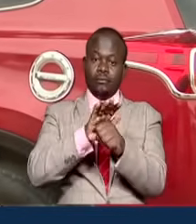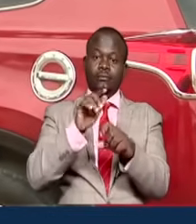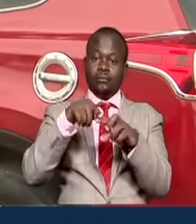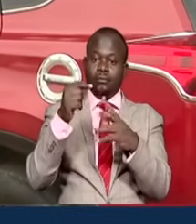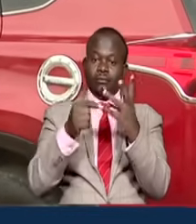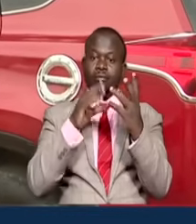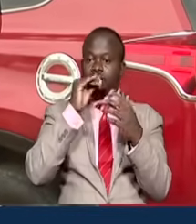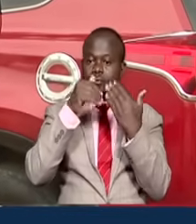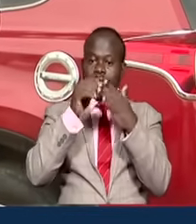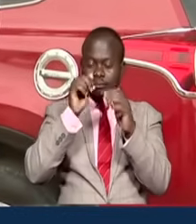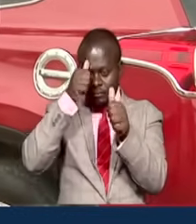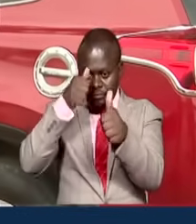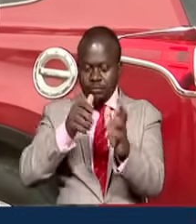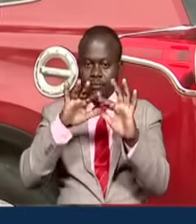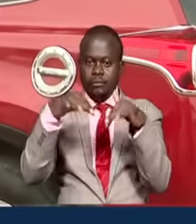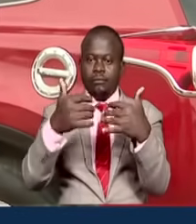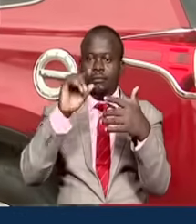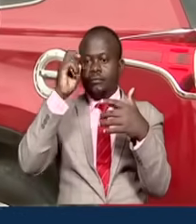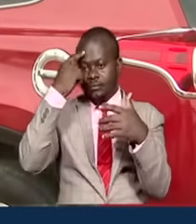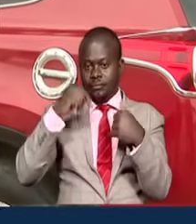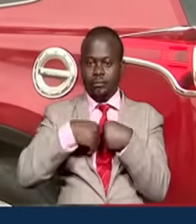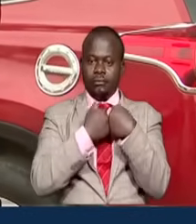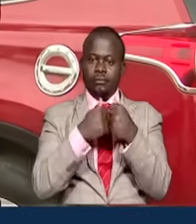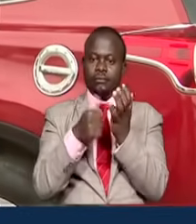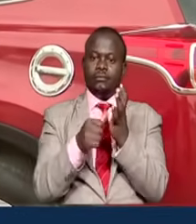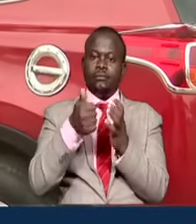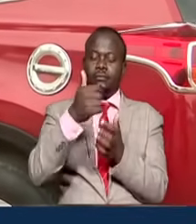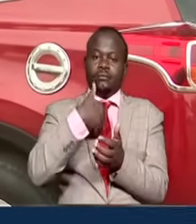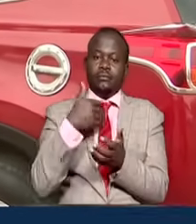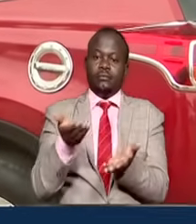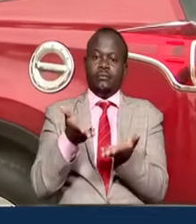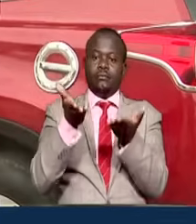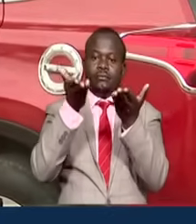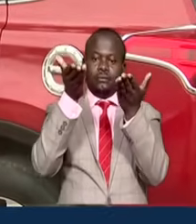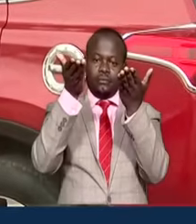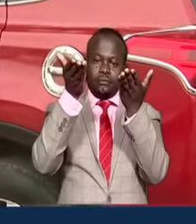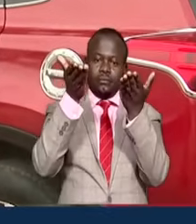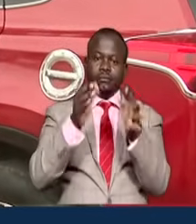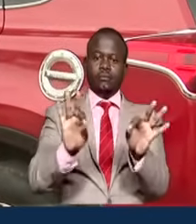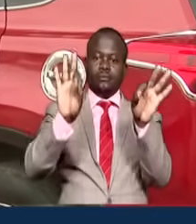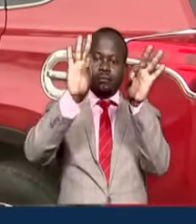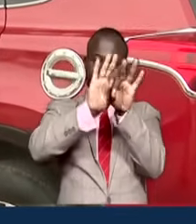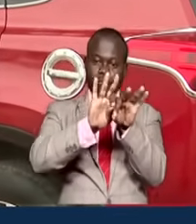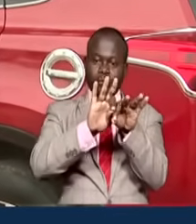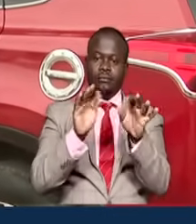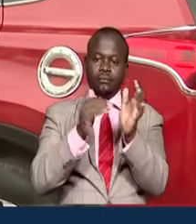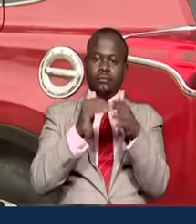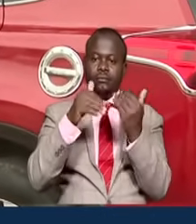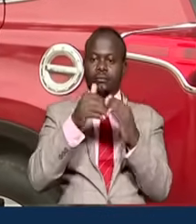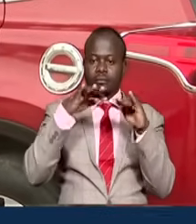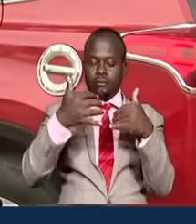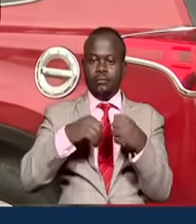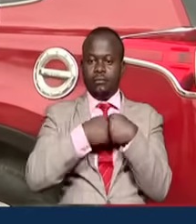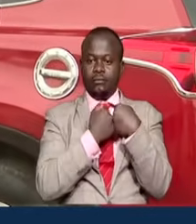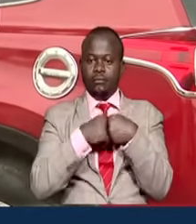ngo dukurikije uko leta yahanganye n'ibibazo yagihura nabyo by'izamuka ry'ibiciro n'ukuntu yahanganye